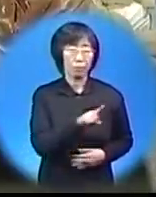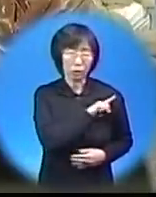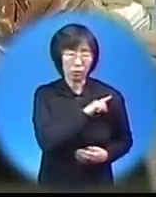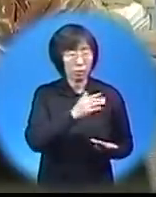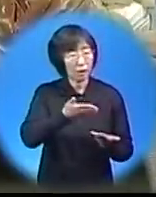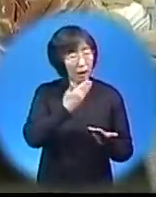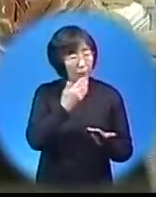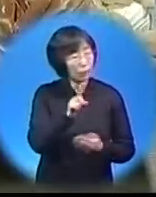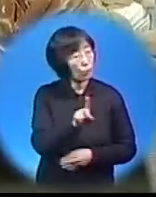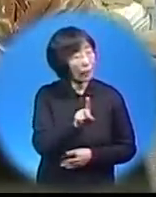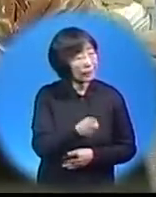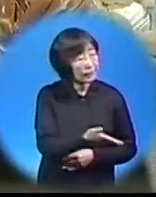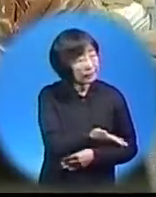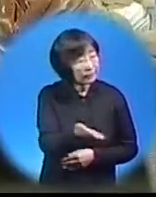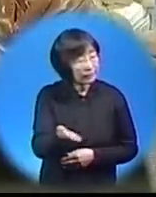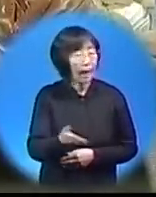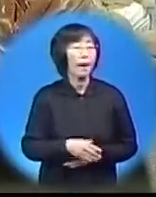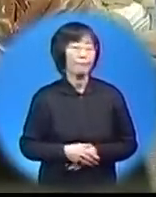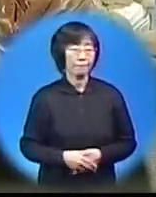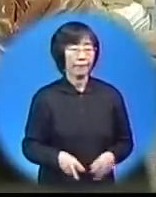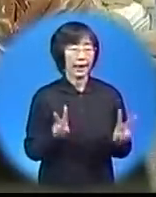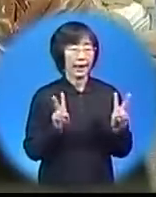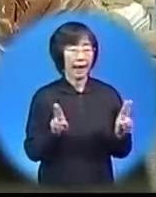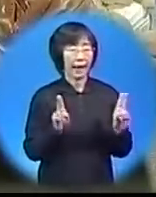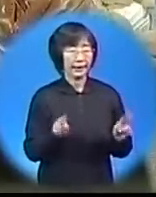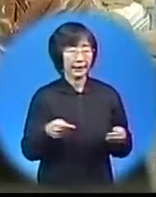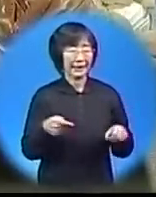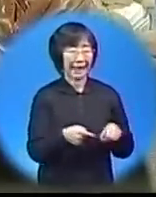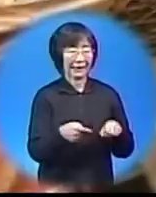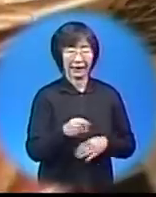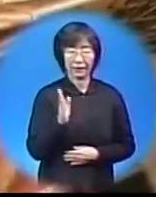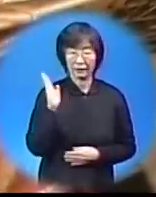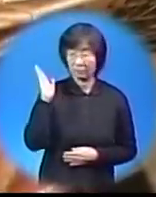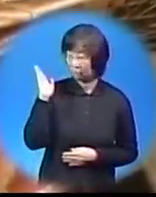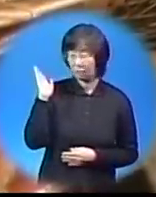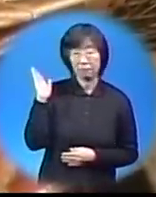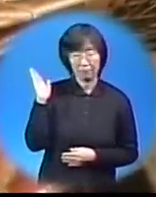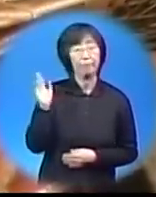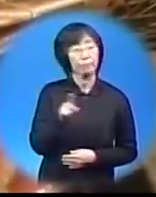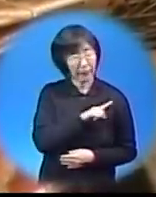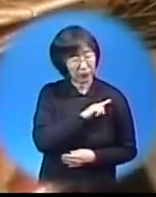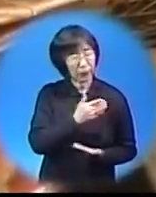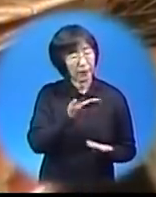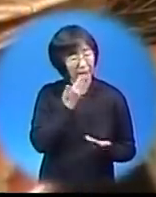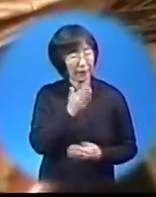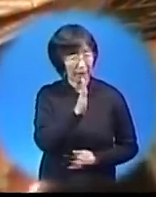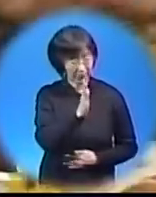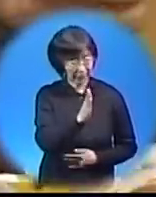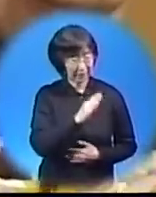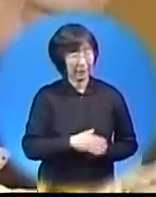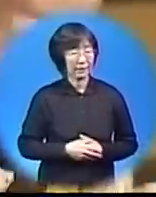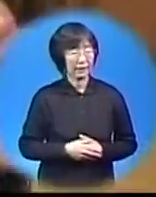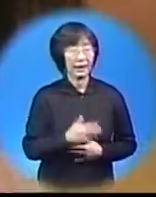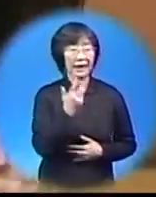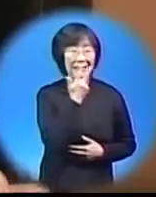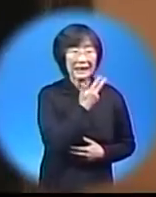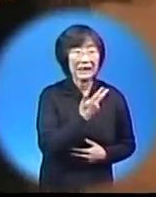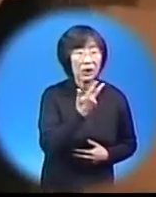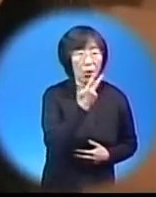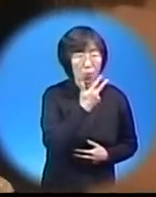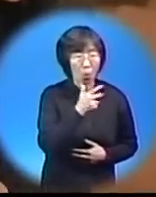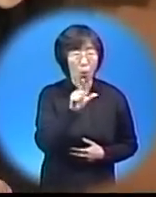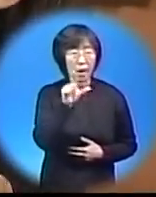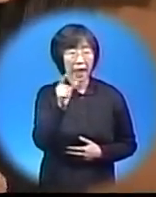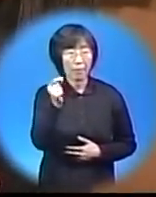いたらいいですかね。 じゃあぜひカニ刺しから食べてください。 はい、はい、幸せです。お塩とレモン